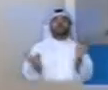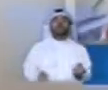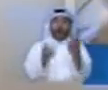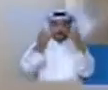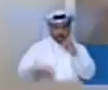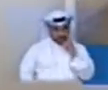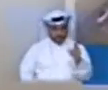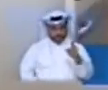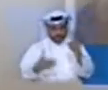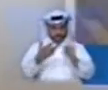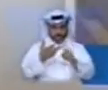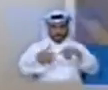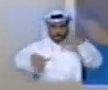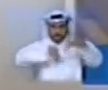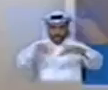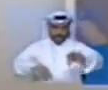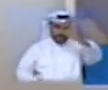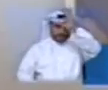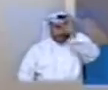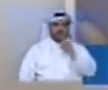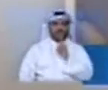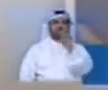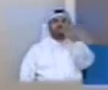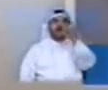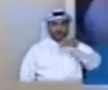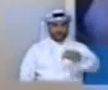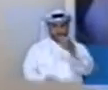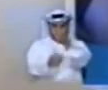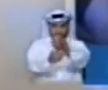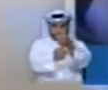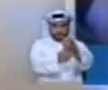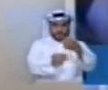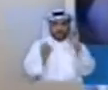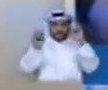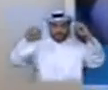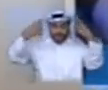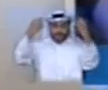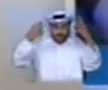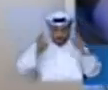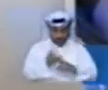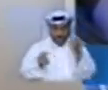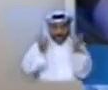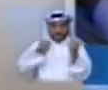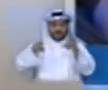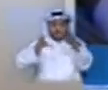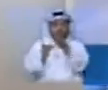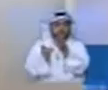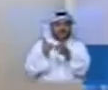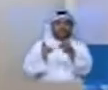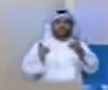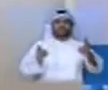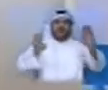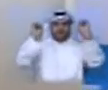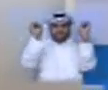والمقيمين. الجانب المروري راح يكون أيضا إن شاء الله في هناك برمجة جديدة للإشارات والتواجد المروري المكثف في